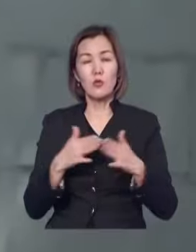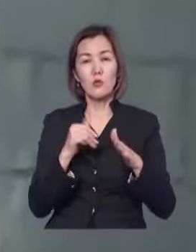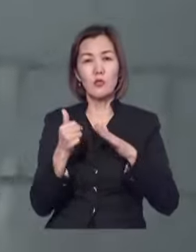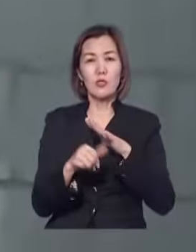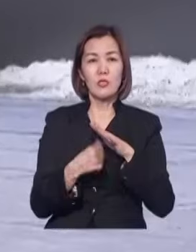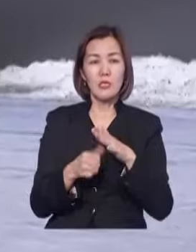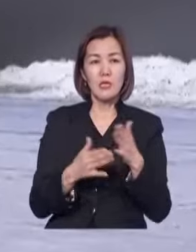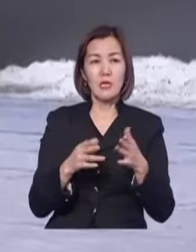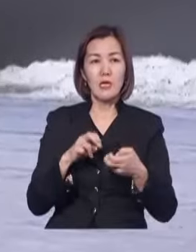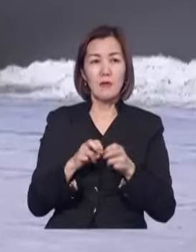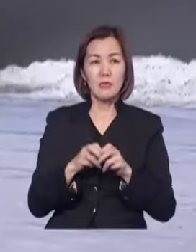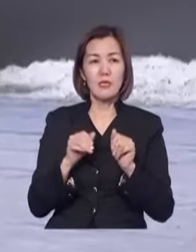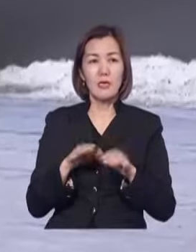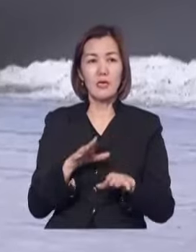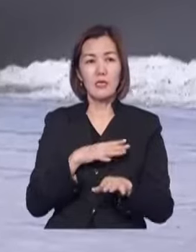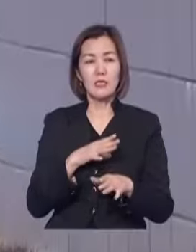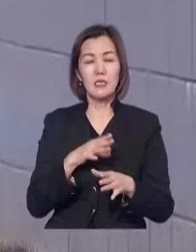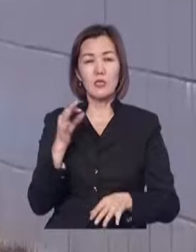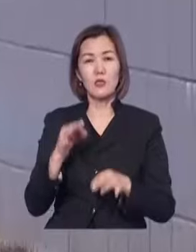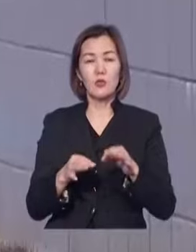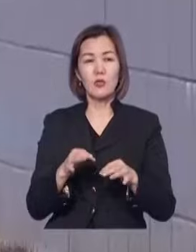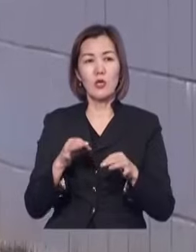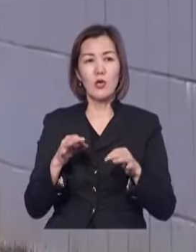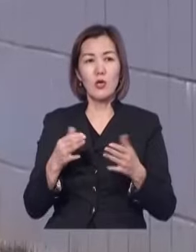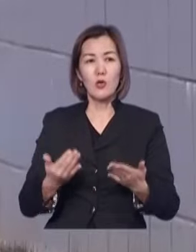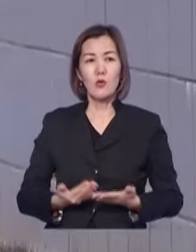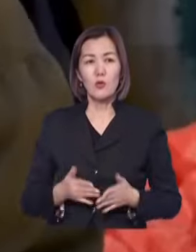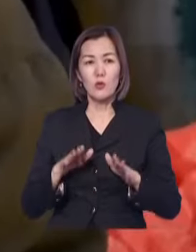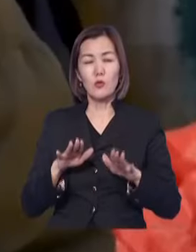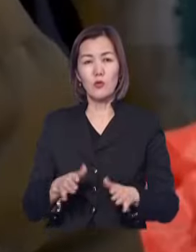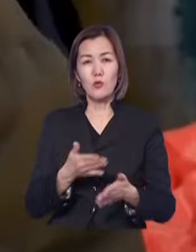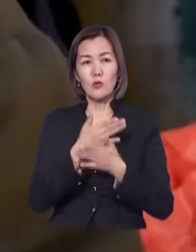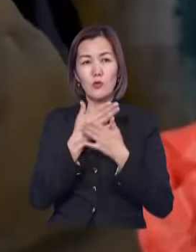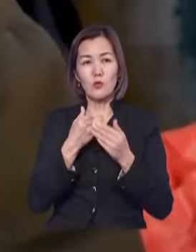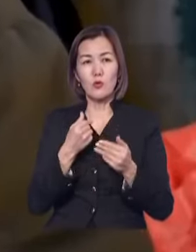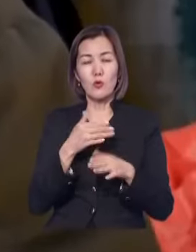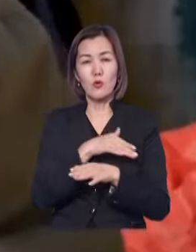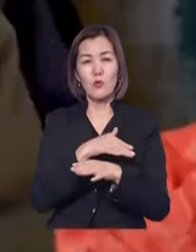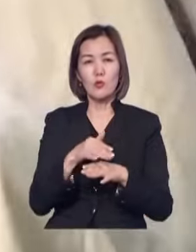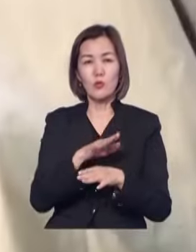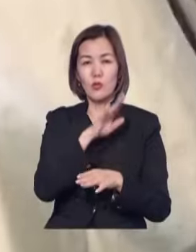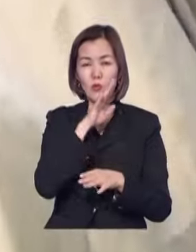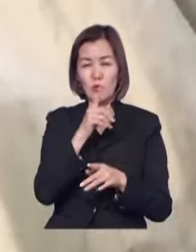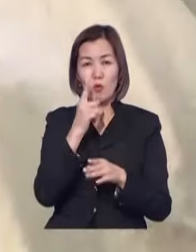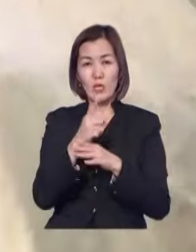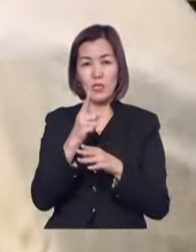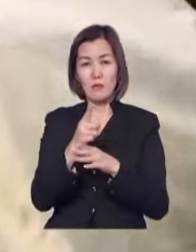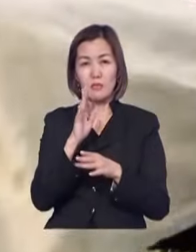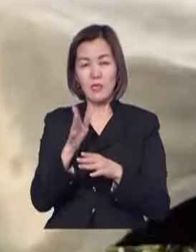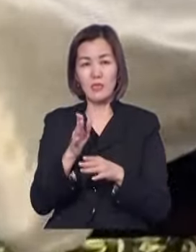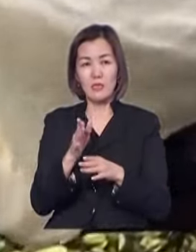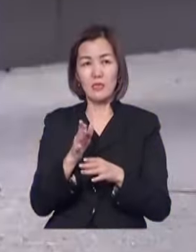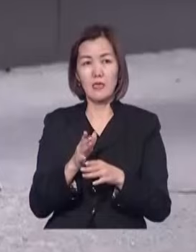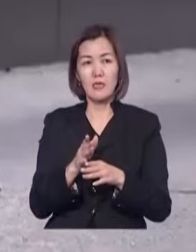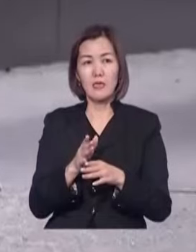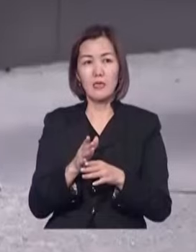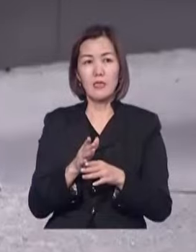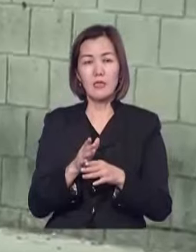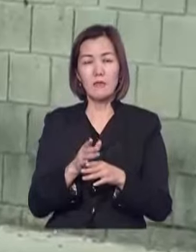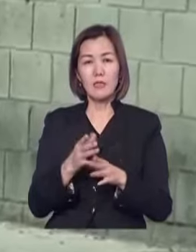қатысты істі қарауға кірісті. Сотта тұрғылықты жері жоқ азаматтарға бей-берекет көшеде ұйықтауға тыйым салу мәселесі тыңдалып жатыр.